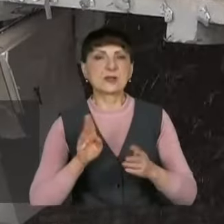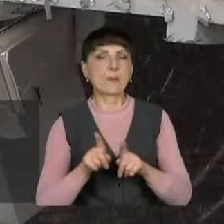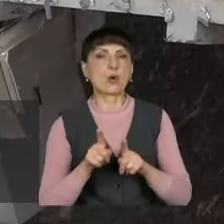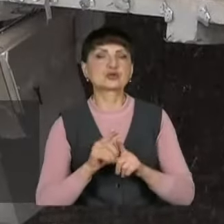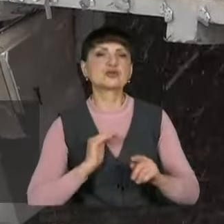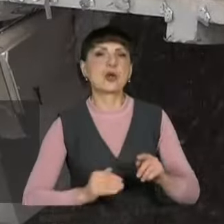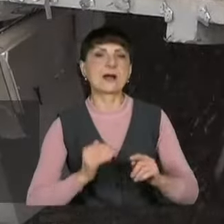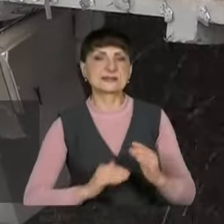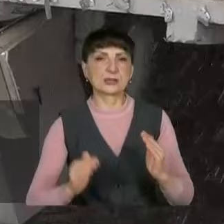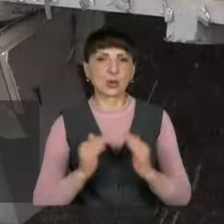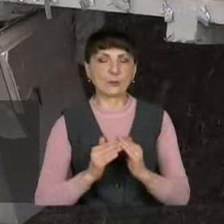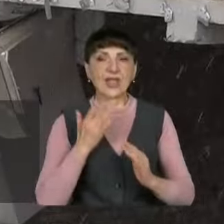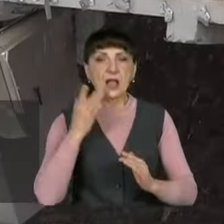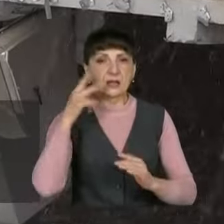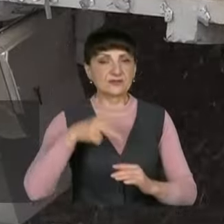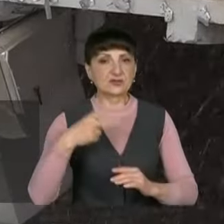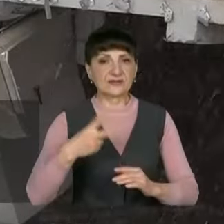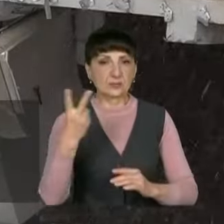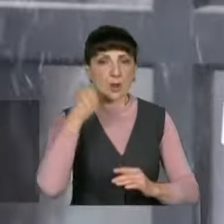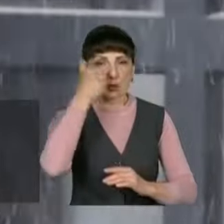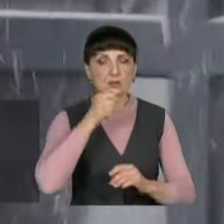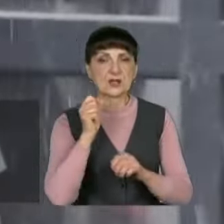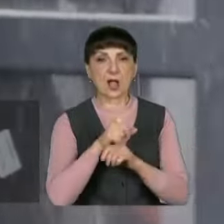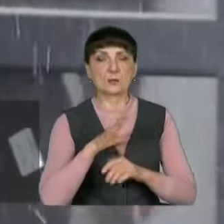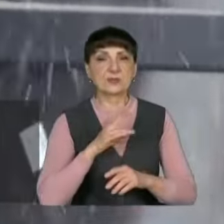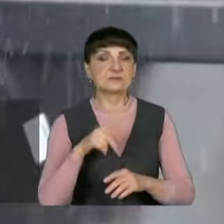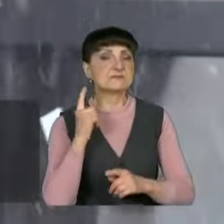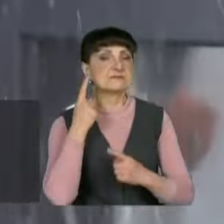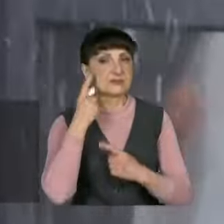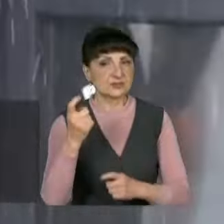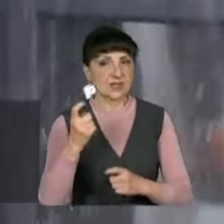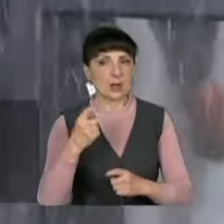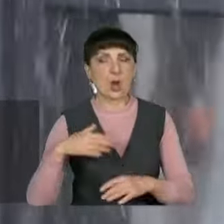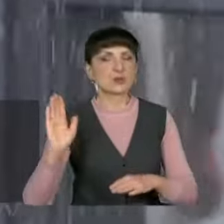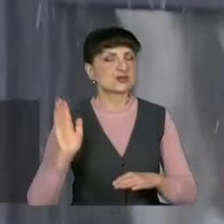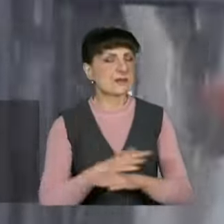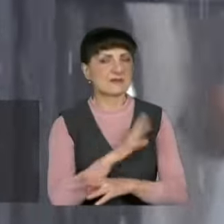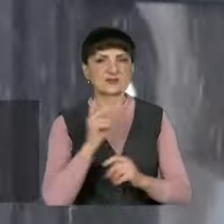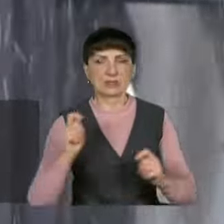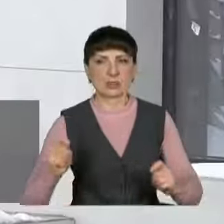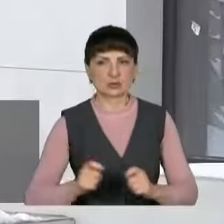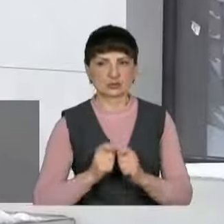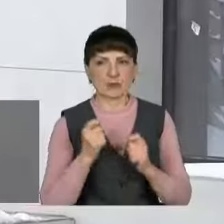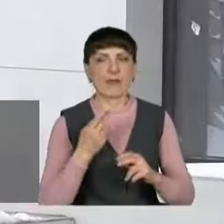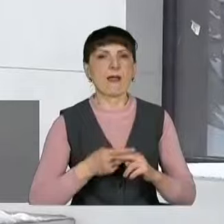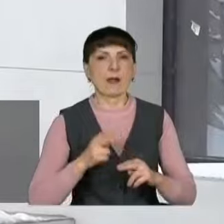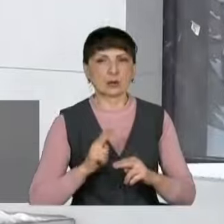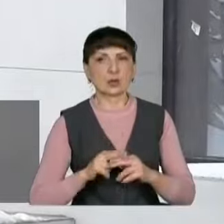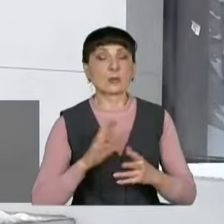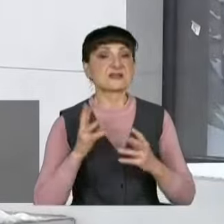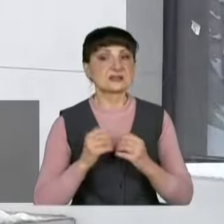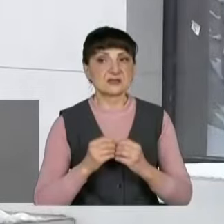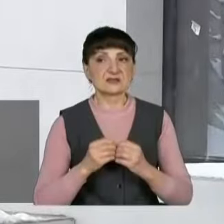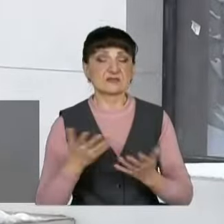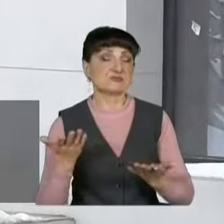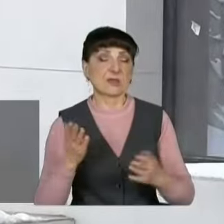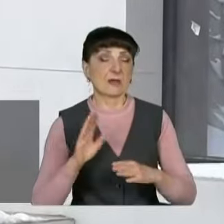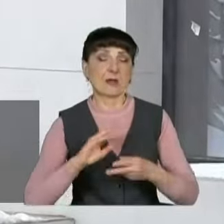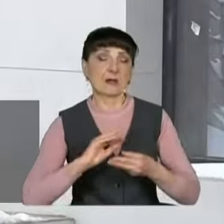частного дома. Летом 2022 года заказчику выдали предписание об устранении всех нарушений, которые впоследствии так и не